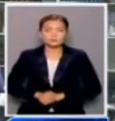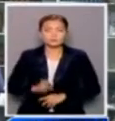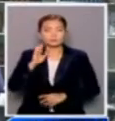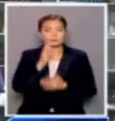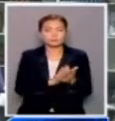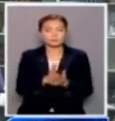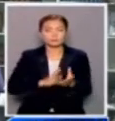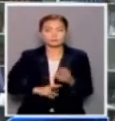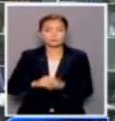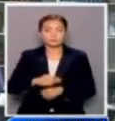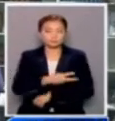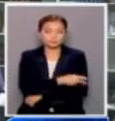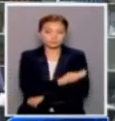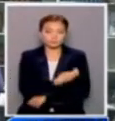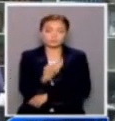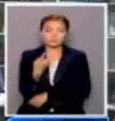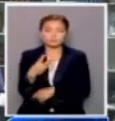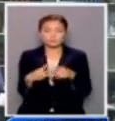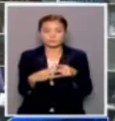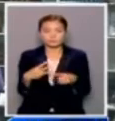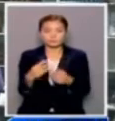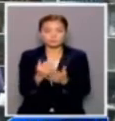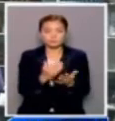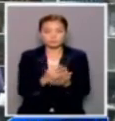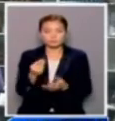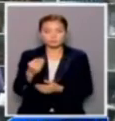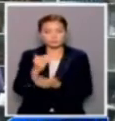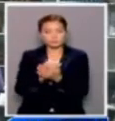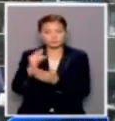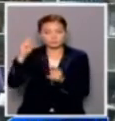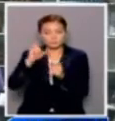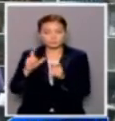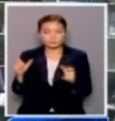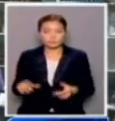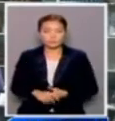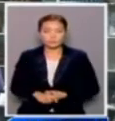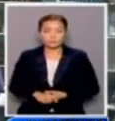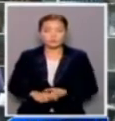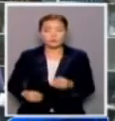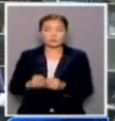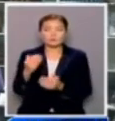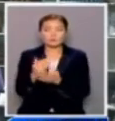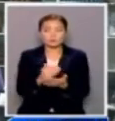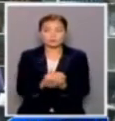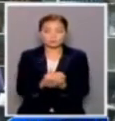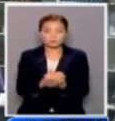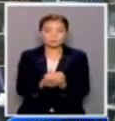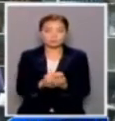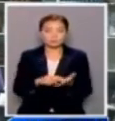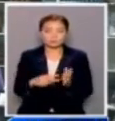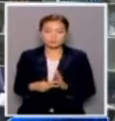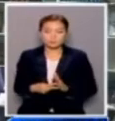қызметшілерді докторантураның 3 бағдарламасы және магистратураның 10 бағдарламасы